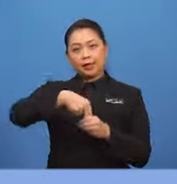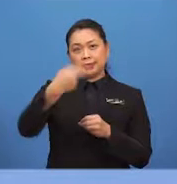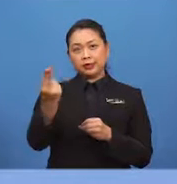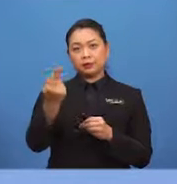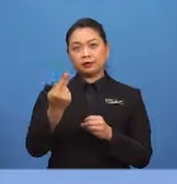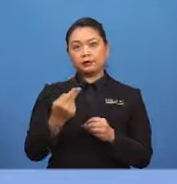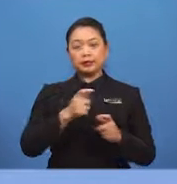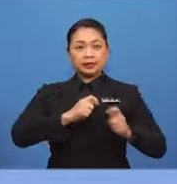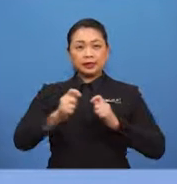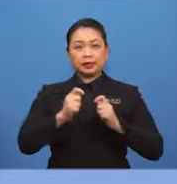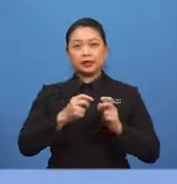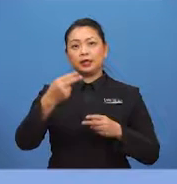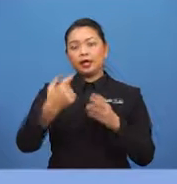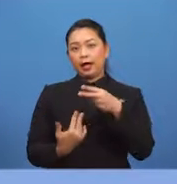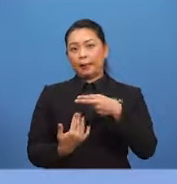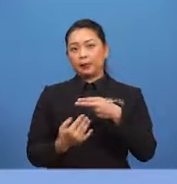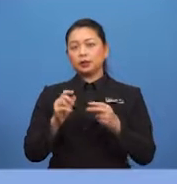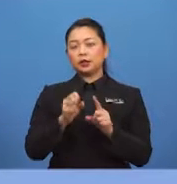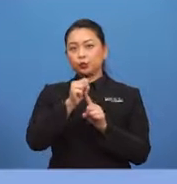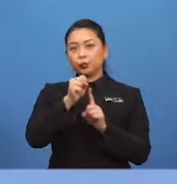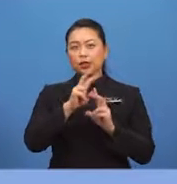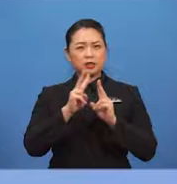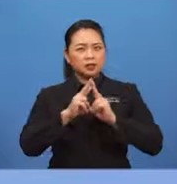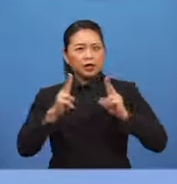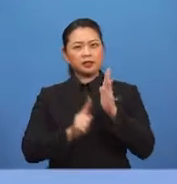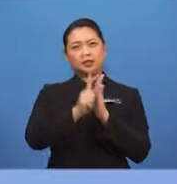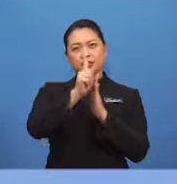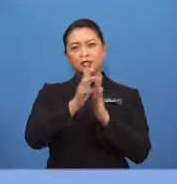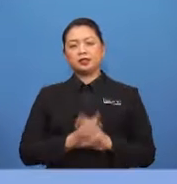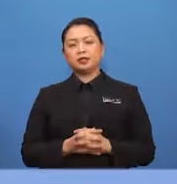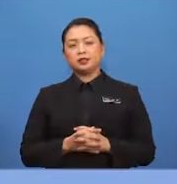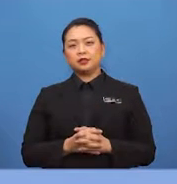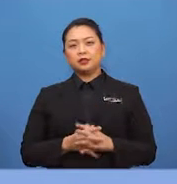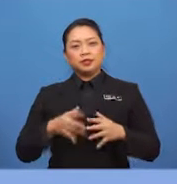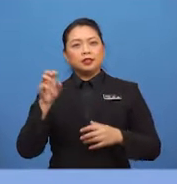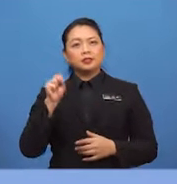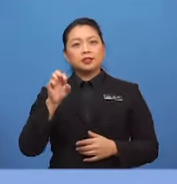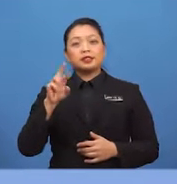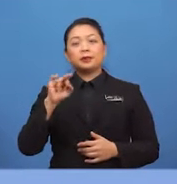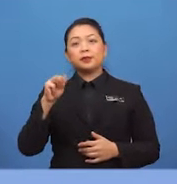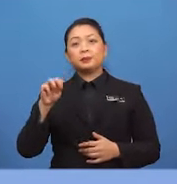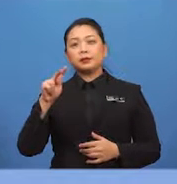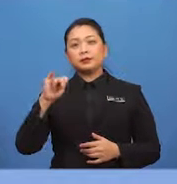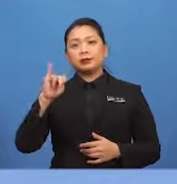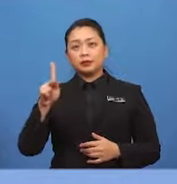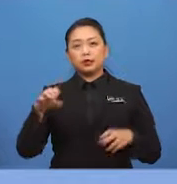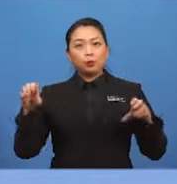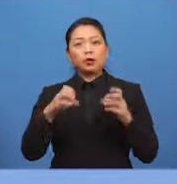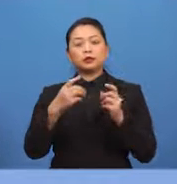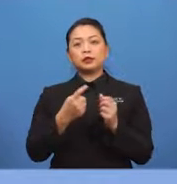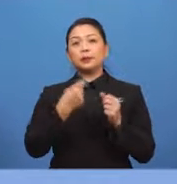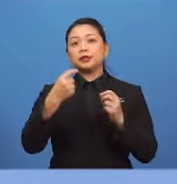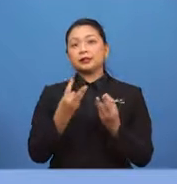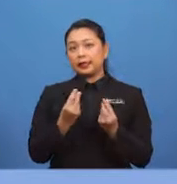daripada tindakan haba pada suhu yang sangat tinggi. Seramik diperbuat daripada tanah